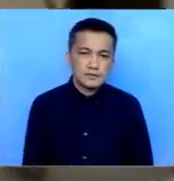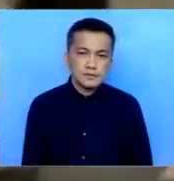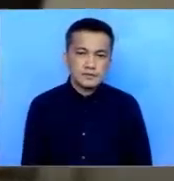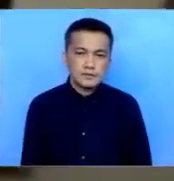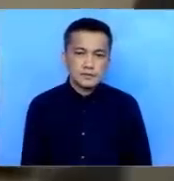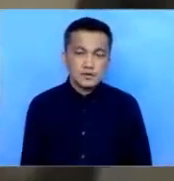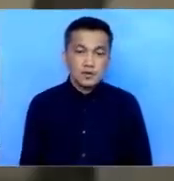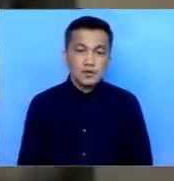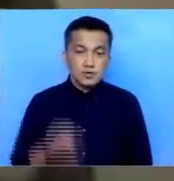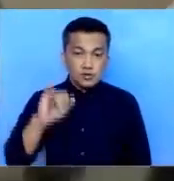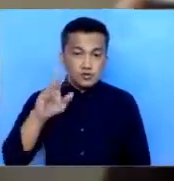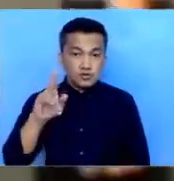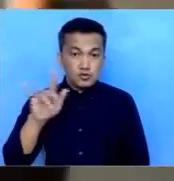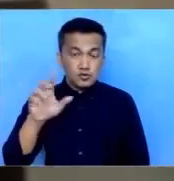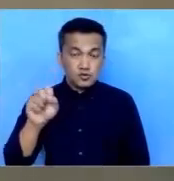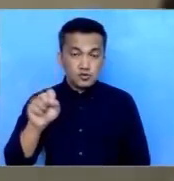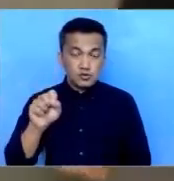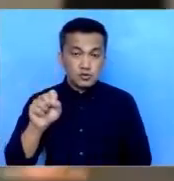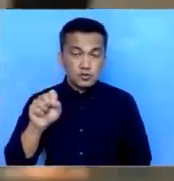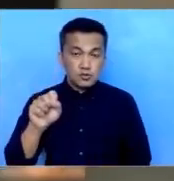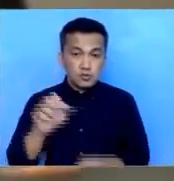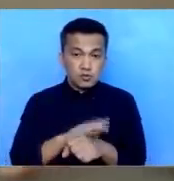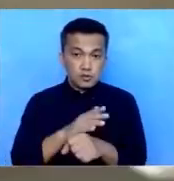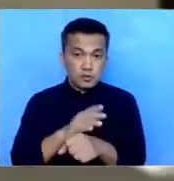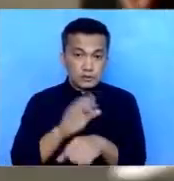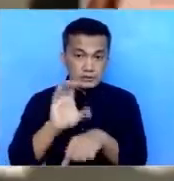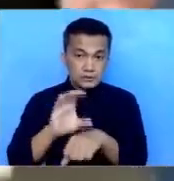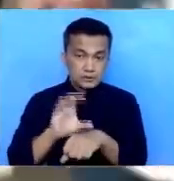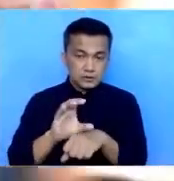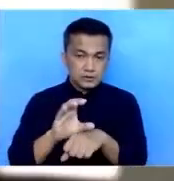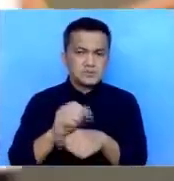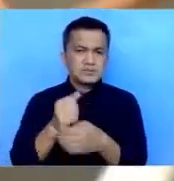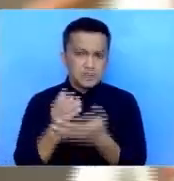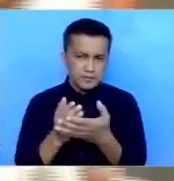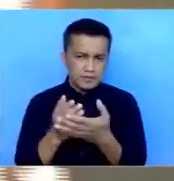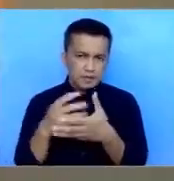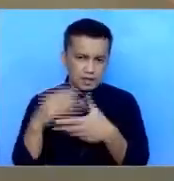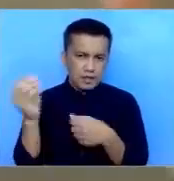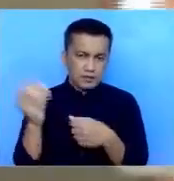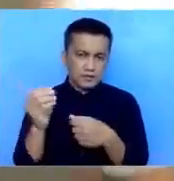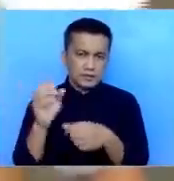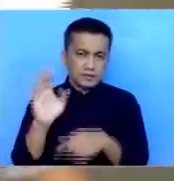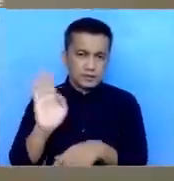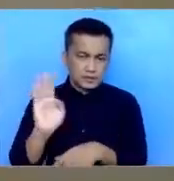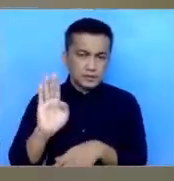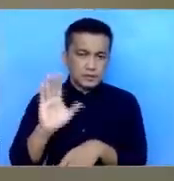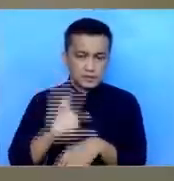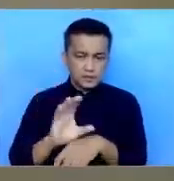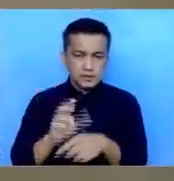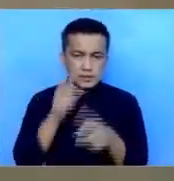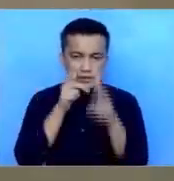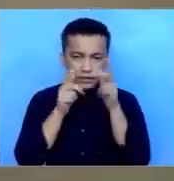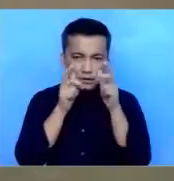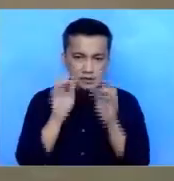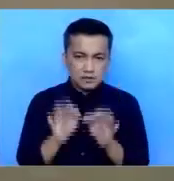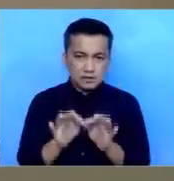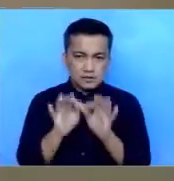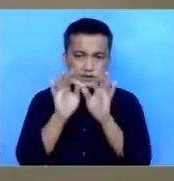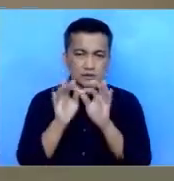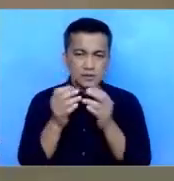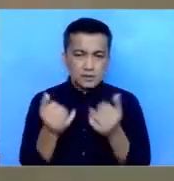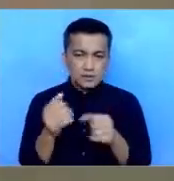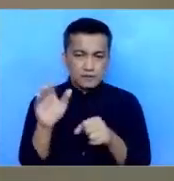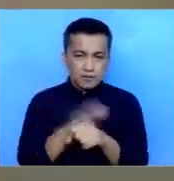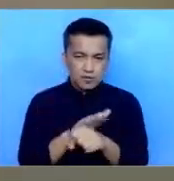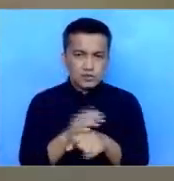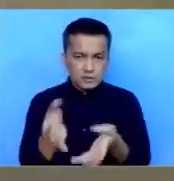Julius, puno na ang loob ng simbahan. Kaya ang ilan, pinili na lang na dito sa labas ng Baclaran Church makinig ng misa. Ngayon ngang full capacity lang